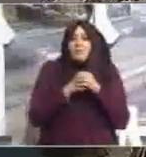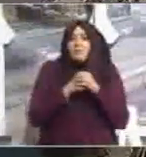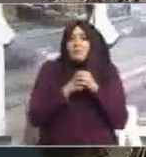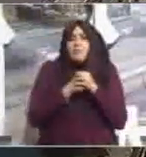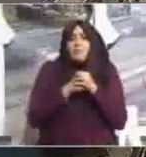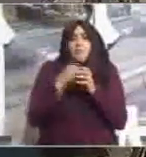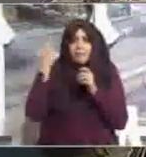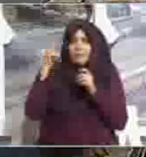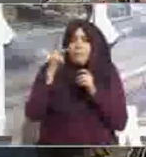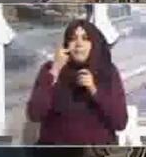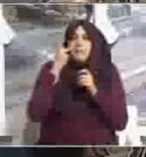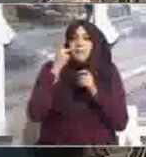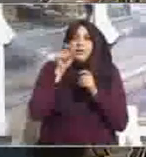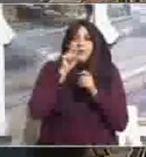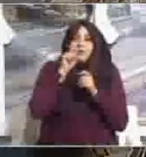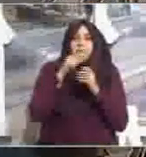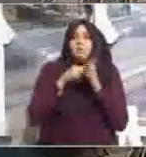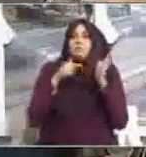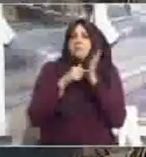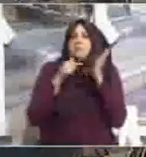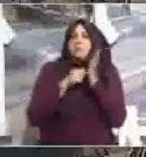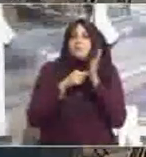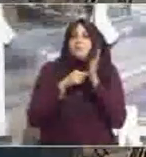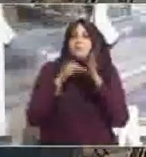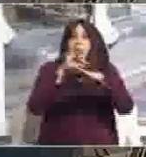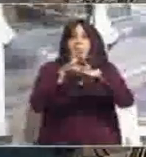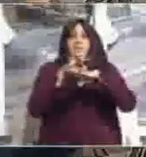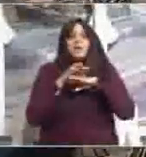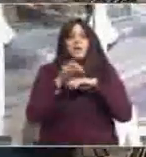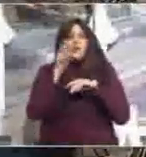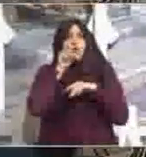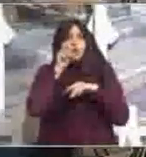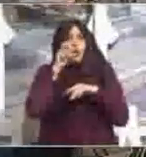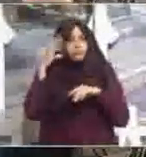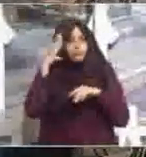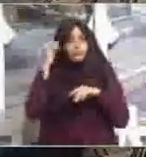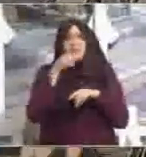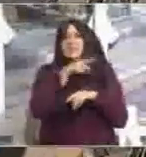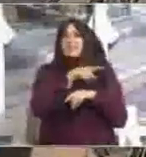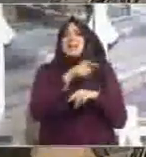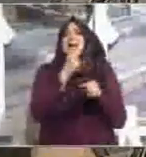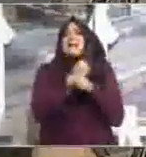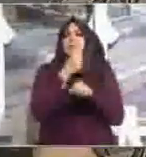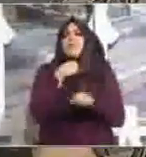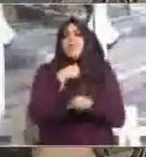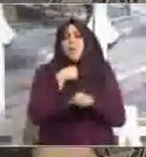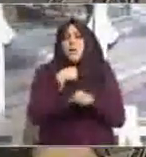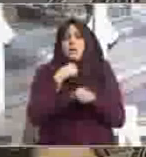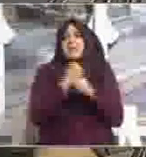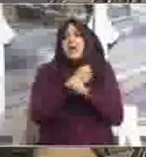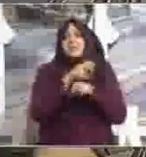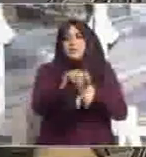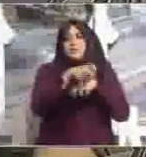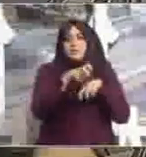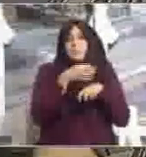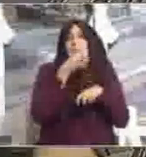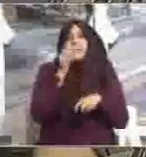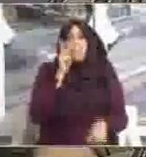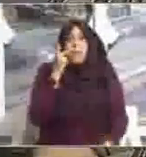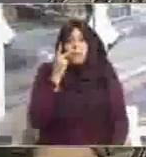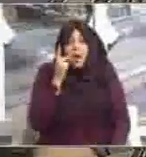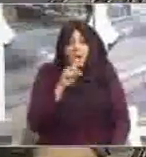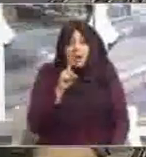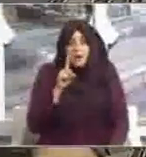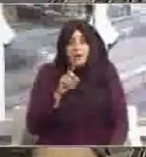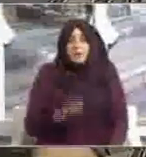إنسان ممتاز، لما يجوه الضياف أساتذة كبار يقولوا شكون هذا؟ يقول لهم هذا خديم هذا يخدم لنا في الجنة، ما يقولش ما فيها بابا لا